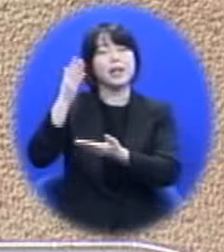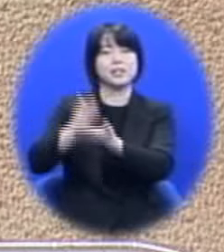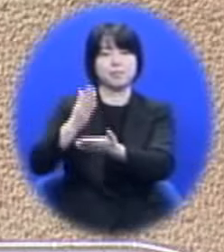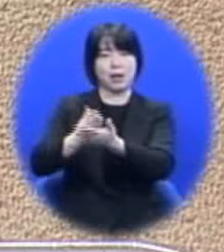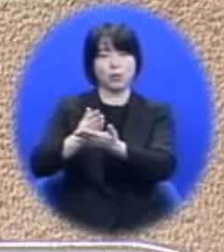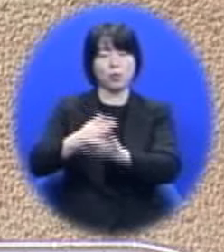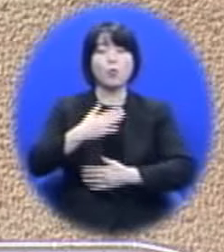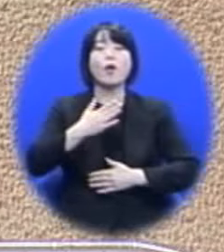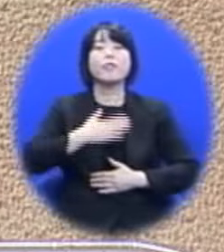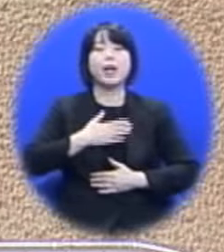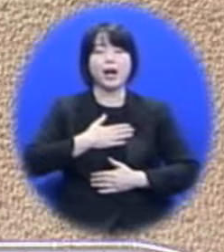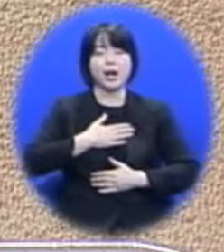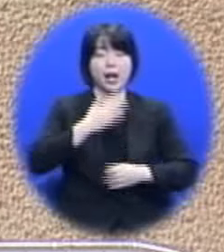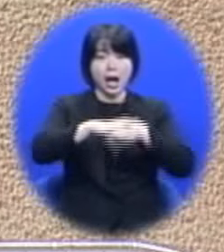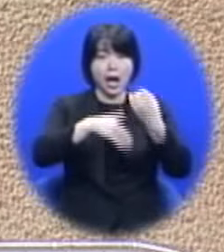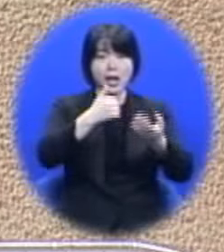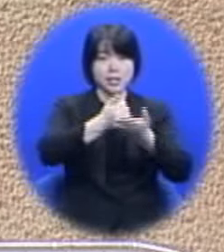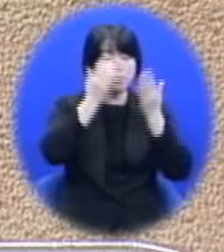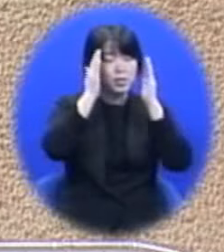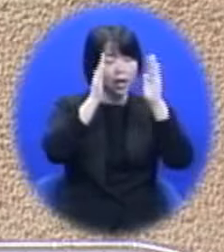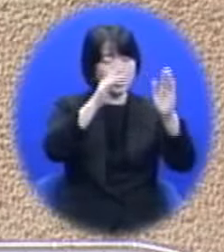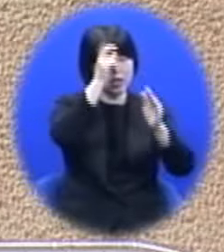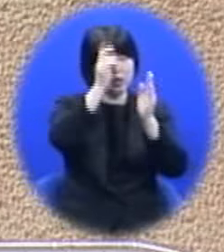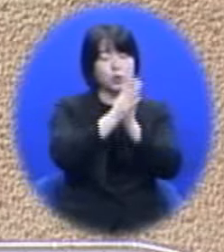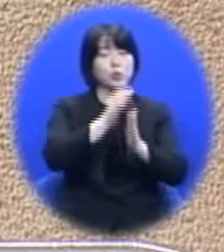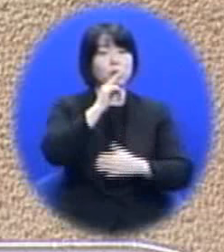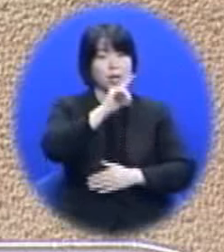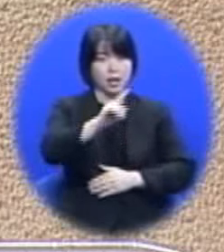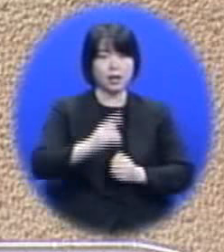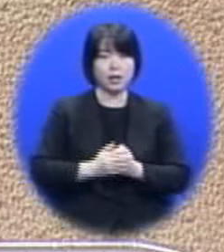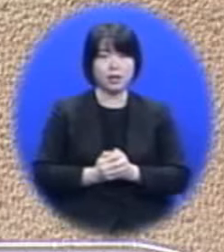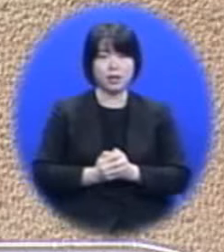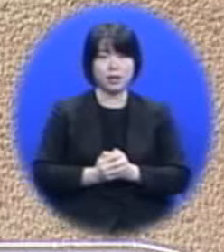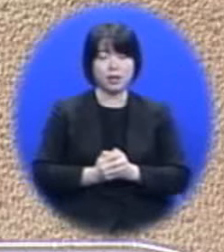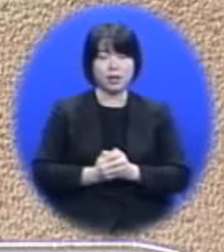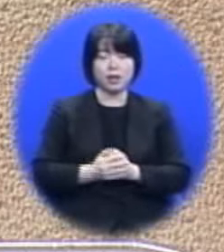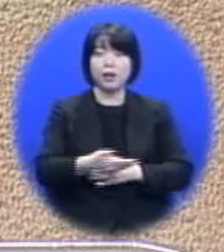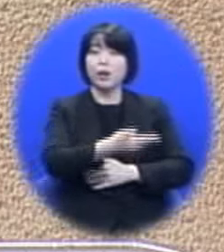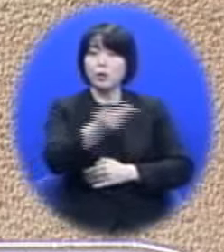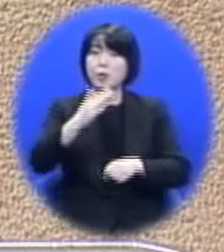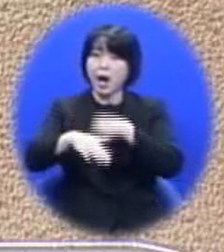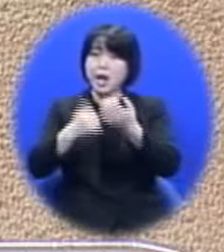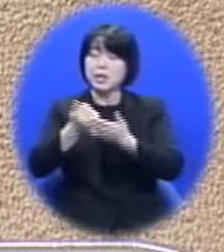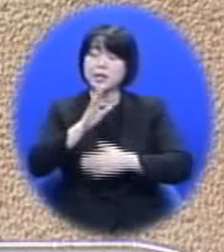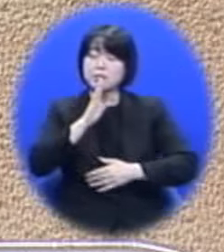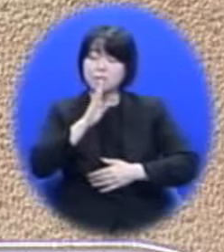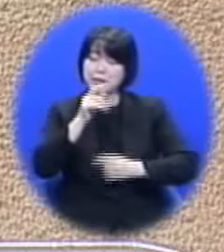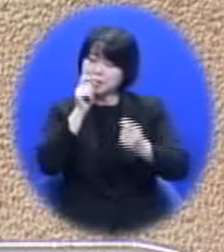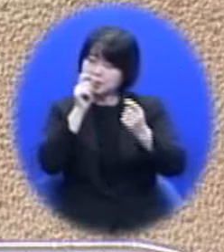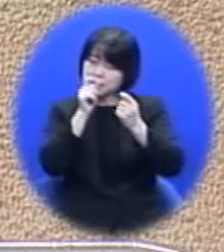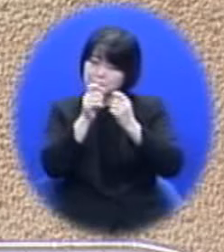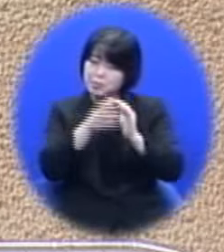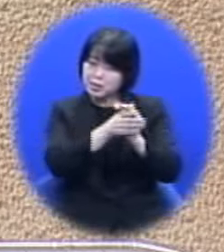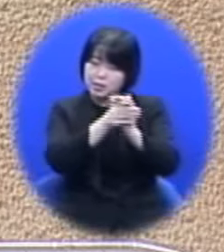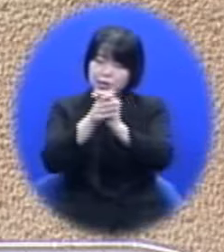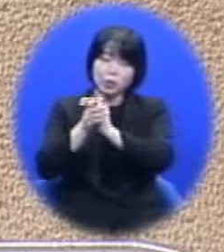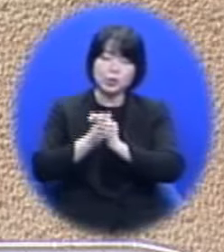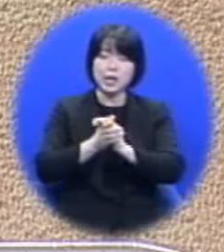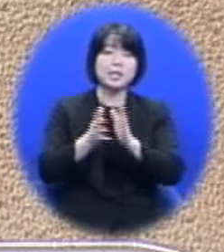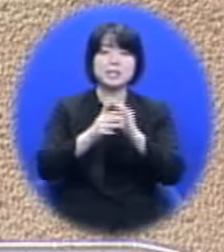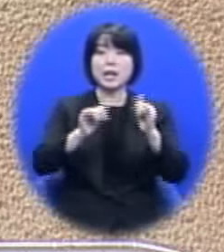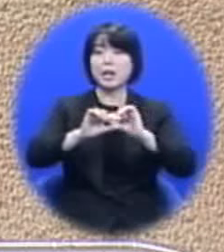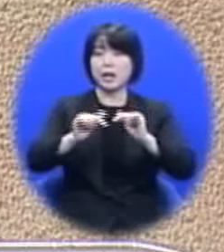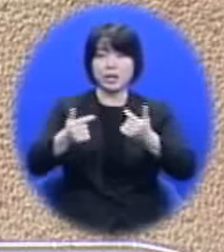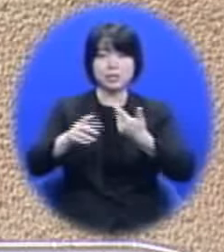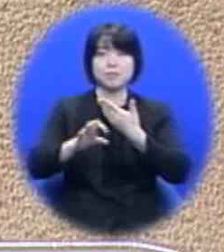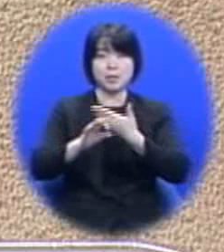나를 향하여 기도하라. 여러분, 하나님과 정말 친밀히 교제하는 사람 아니고는